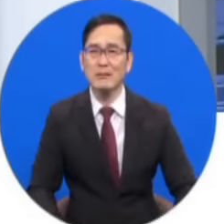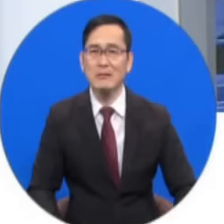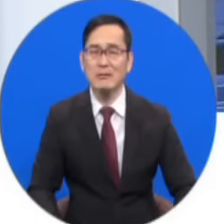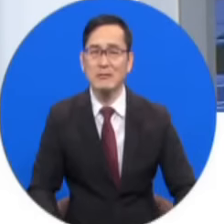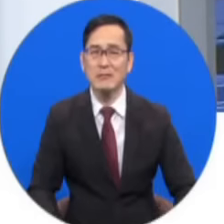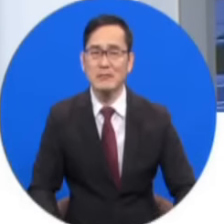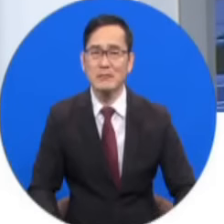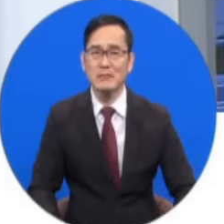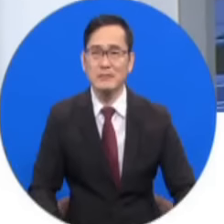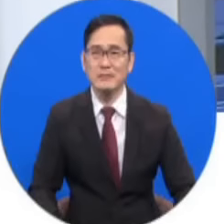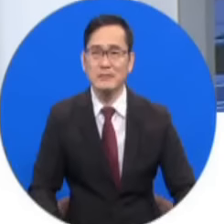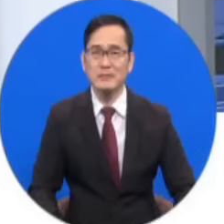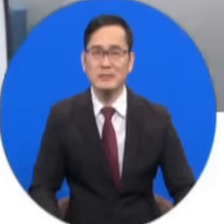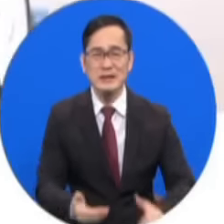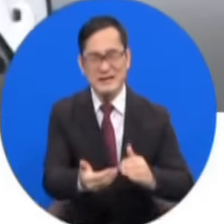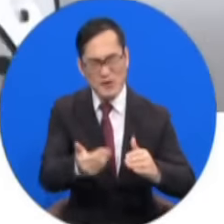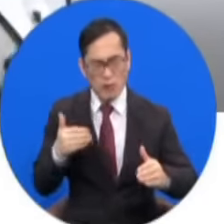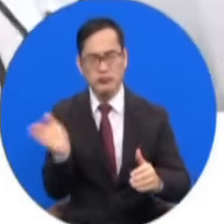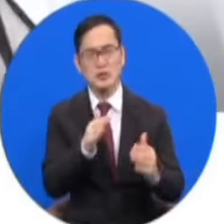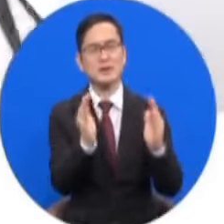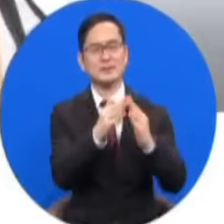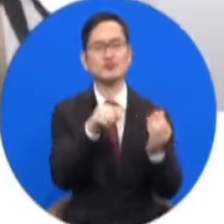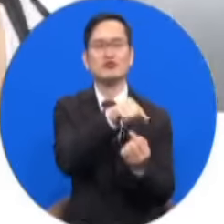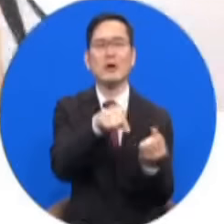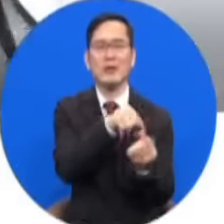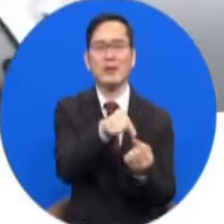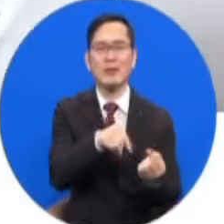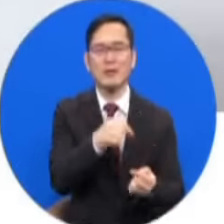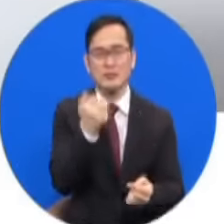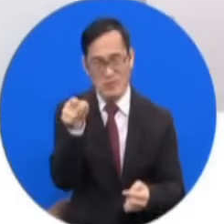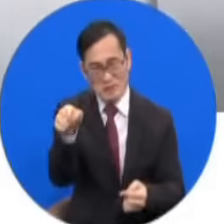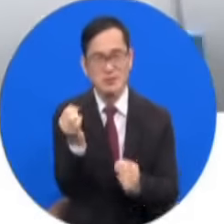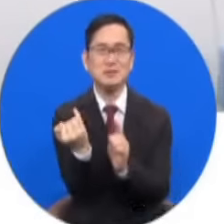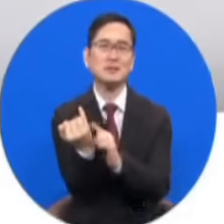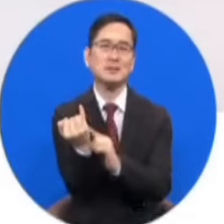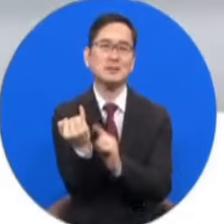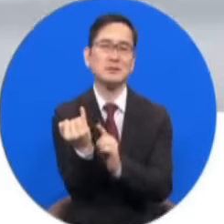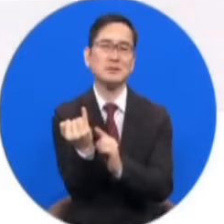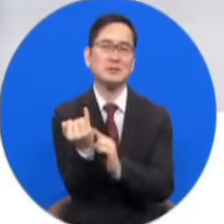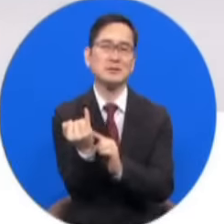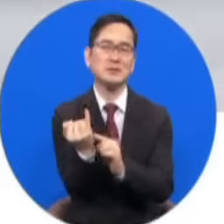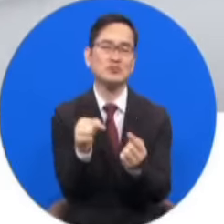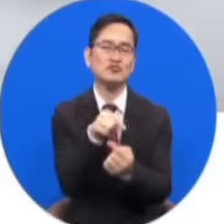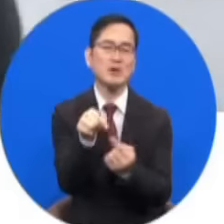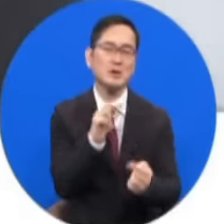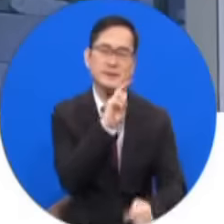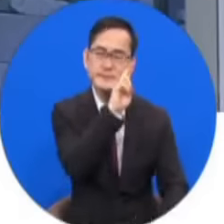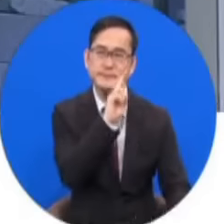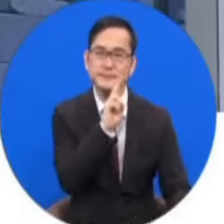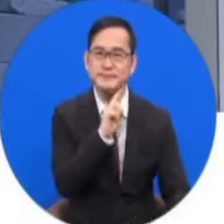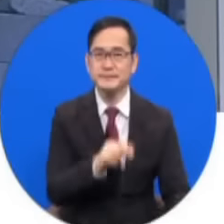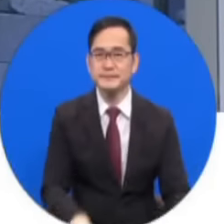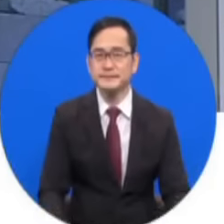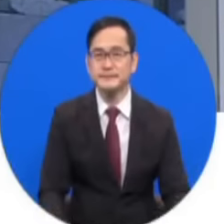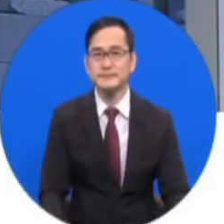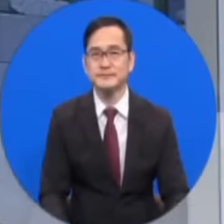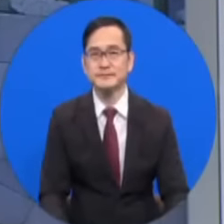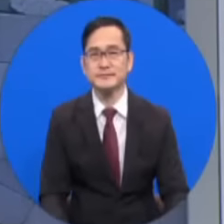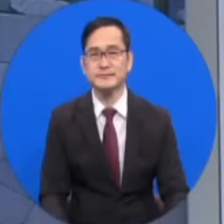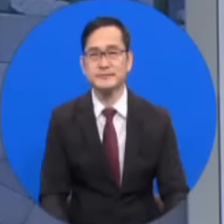아니었는가 우리가 합리적 의심을 할 수 있는 것이거든요 예네 자 지금이 의혹이 상당히 뜨겁습니다